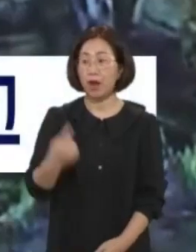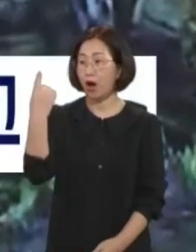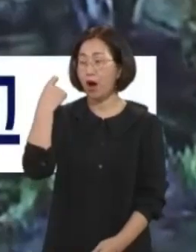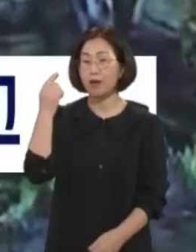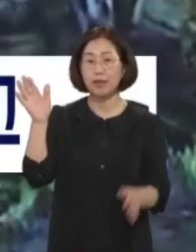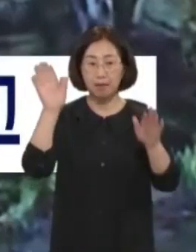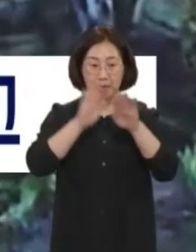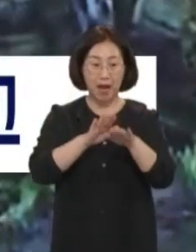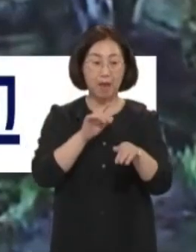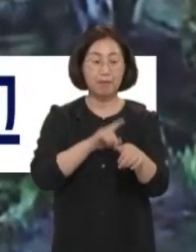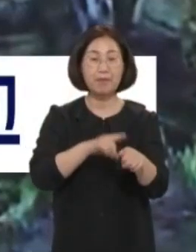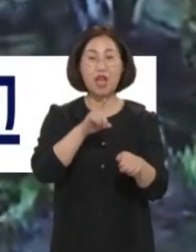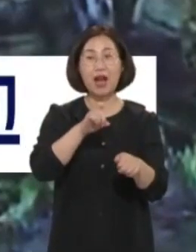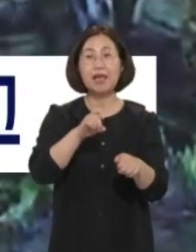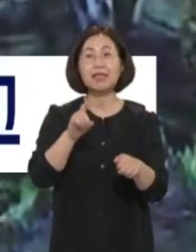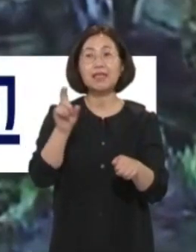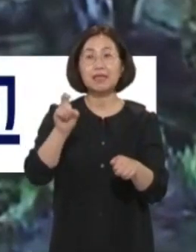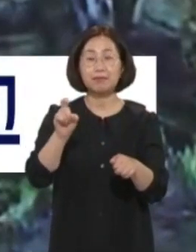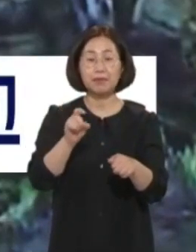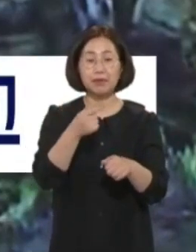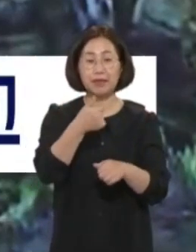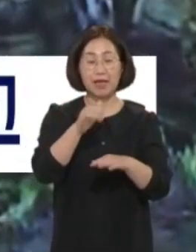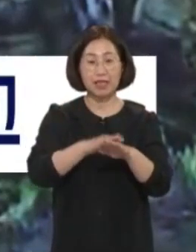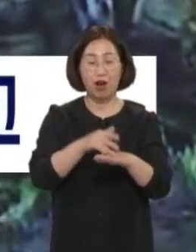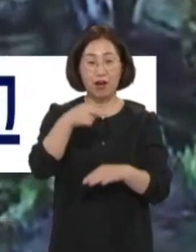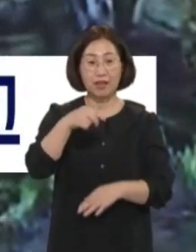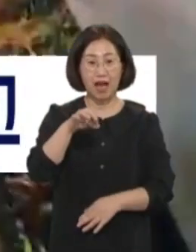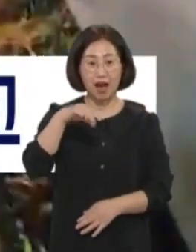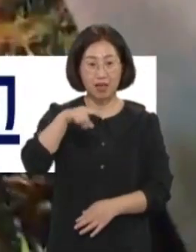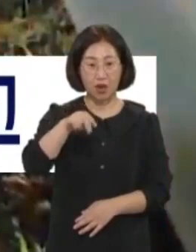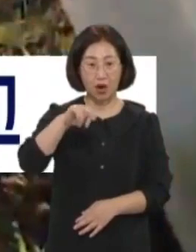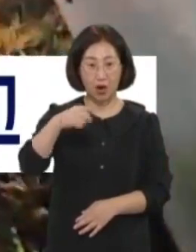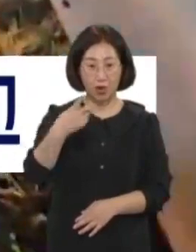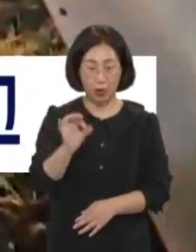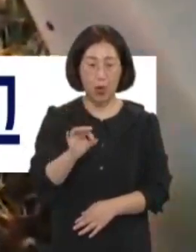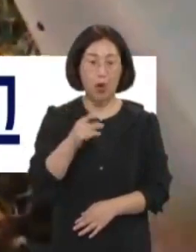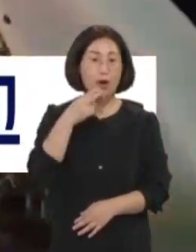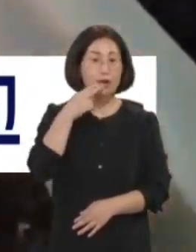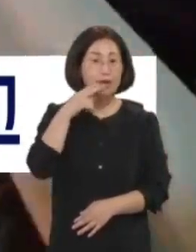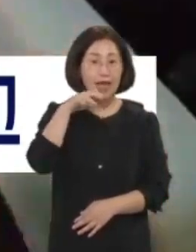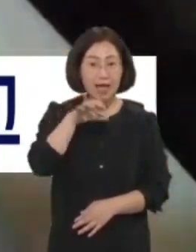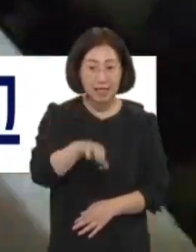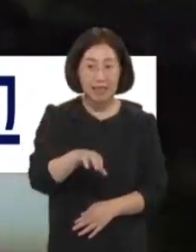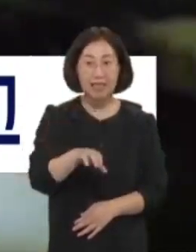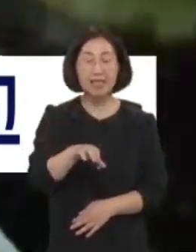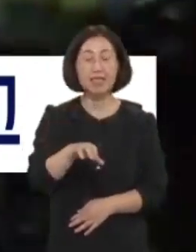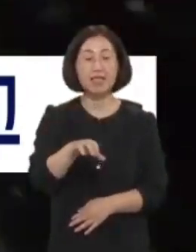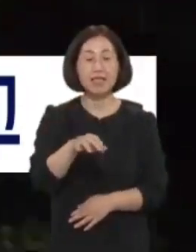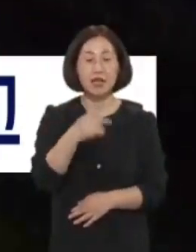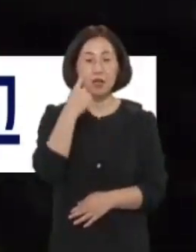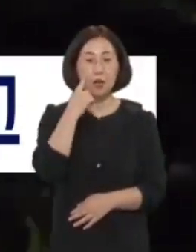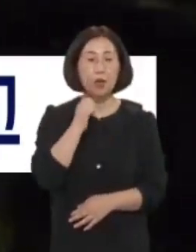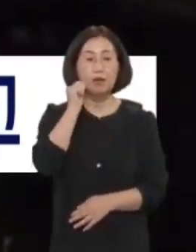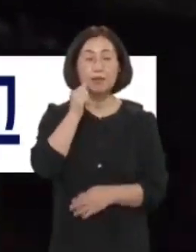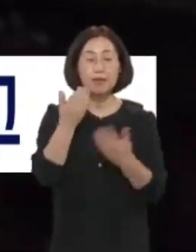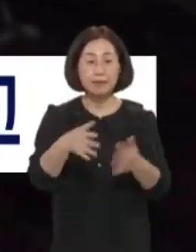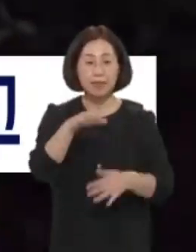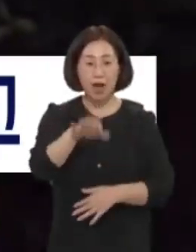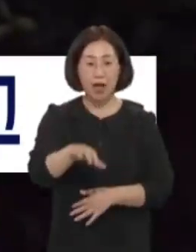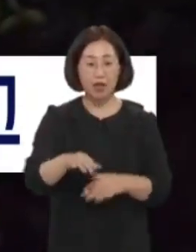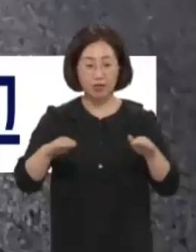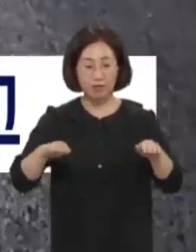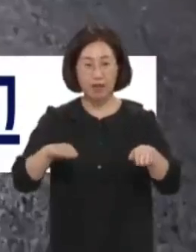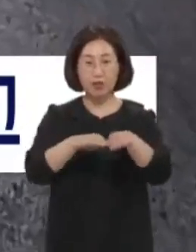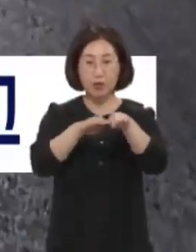어젯밤 11시 10분쯤 대전 상서동 경부고속도로 하행선 신탄진 졸음쉼터 인근에서 승용차 두 대가